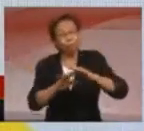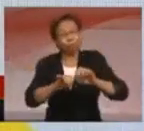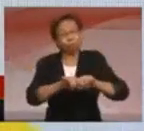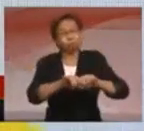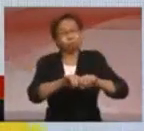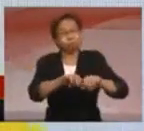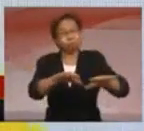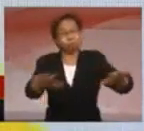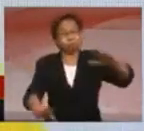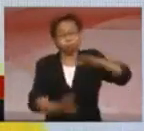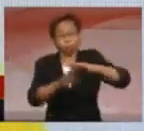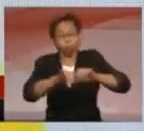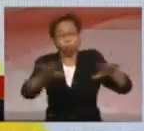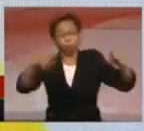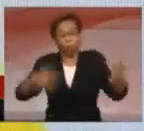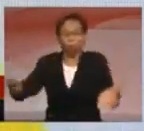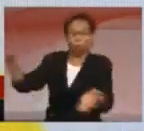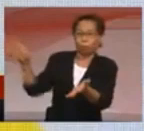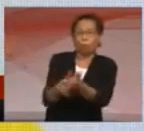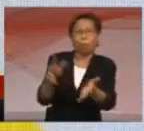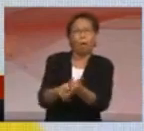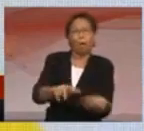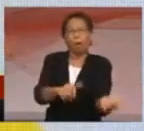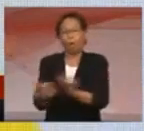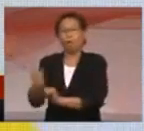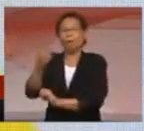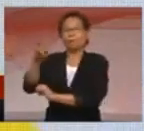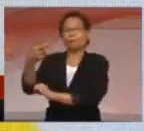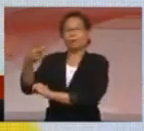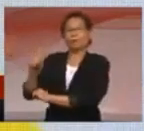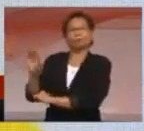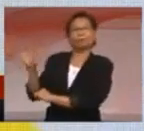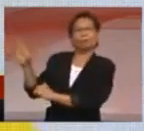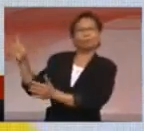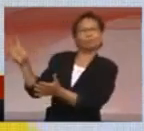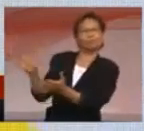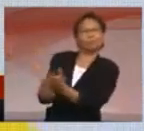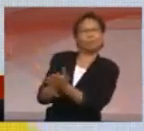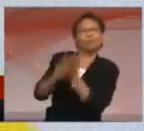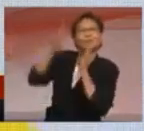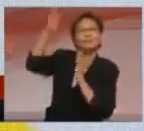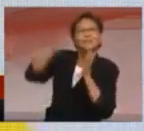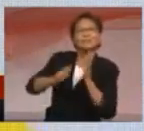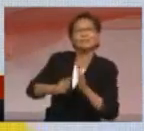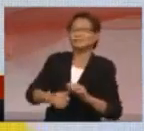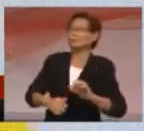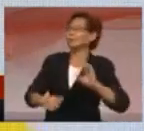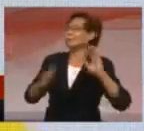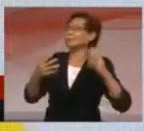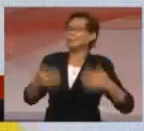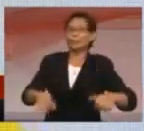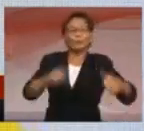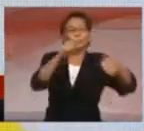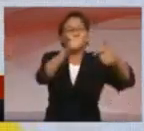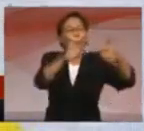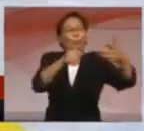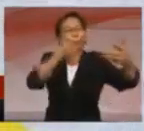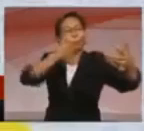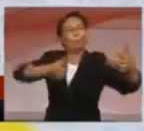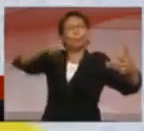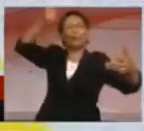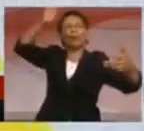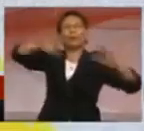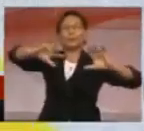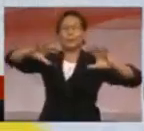diiktiraf oleh Pertubuhan Kesihatan Sedunia WHO sebagai antara negara terbaik di